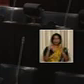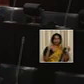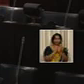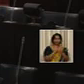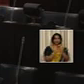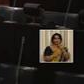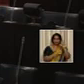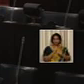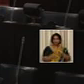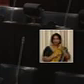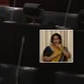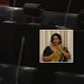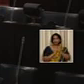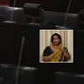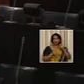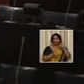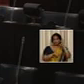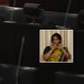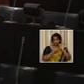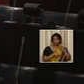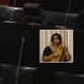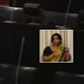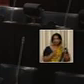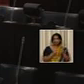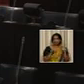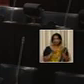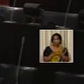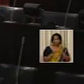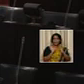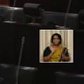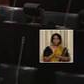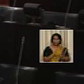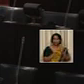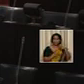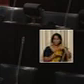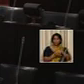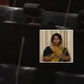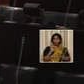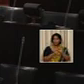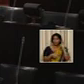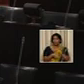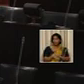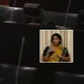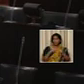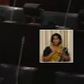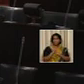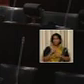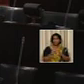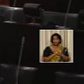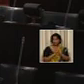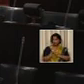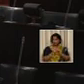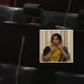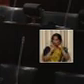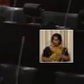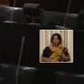කණ්ඩායම් මේක මාෆියා කණ්ඩායම් තමයි මේක සිද්ධ කරන්නේ ඒ වගේ කණ්ඩායමක් තරයි අර අම්බලන්තොට ප්‍රාදේශීය සභාවේ මන්ත්‍රී කෙනෙක් අහුනේ ජනතා විමුක්ති පෙරමුණේ මන්ත්‍රීතුමේ ඒත්